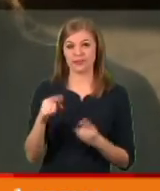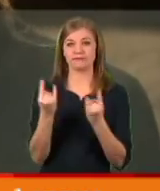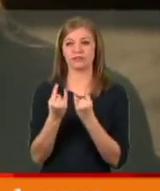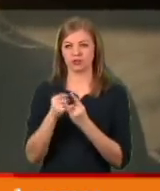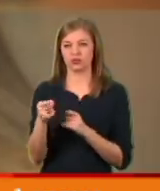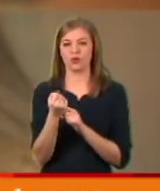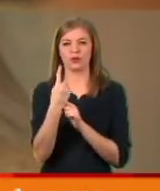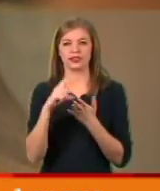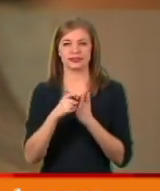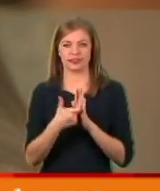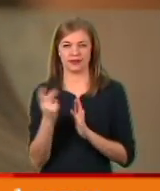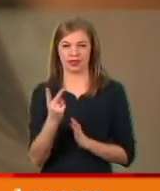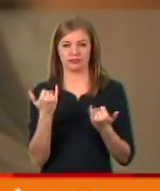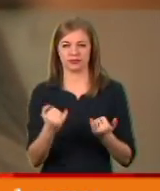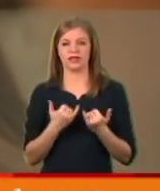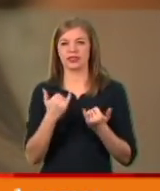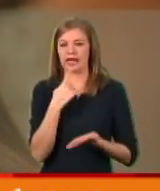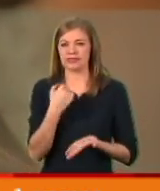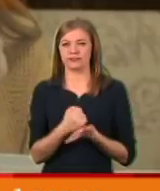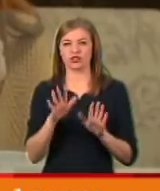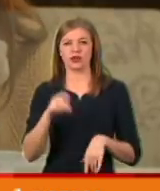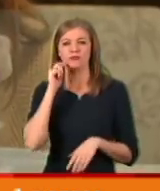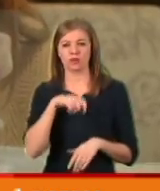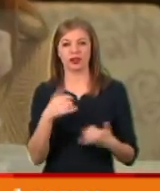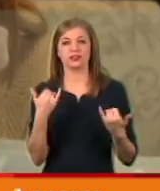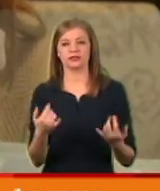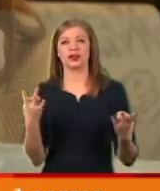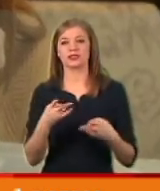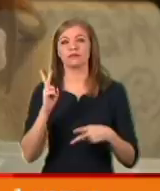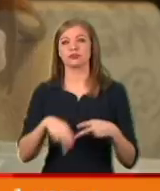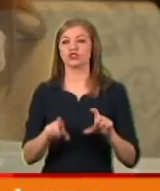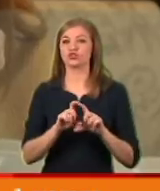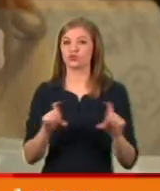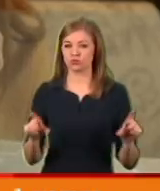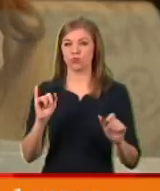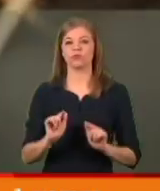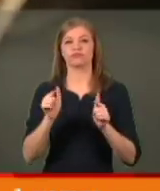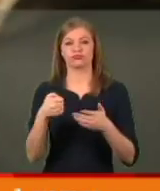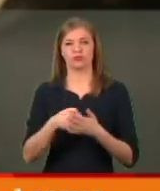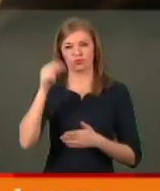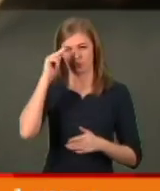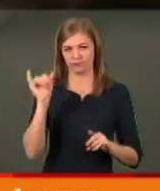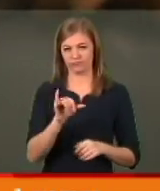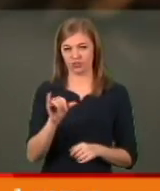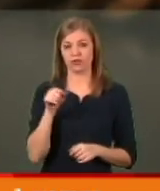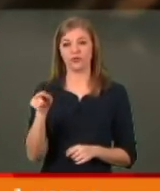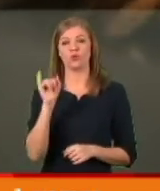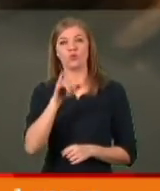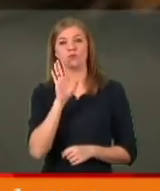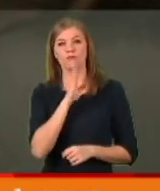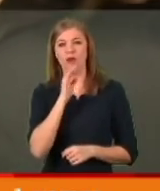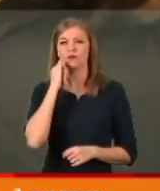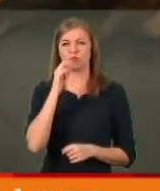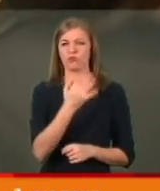близнючкам, 11-класницям для ствердження в Україні нині треба закінчити школу та вступити до вишів. У мами та бабусі по